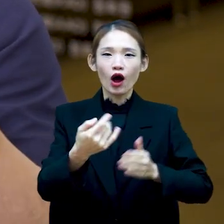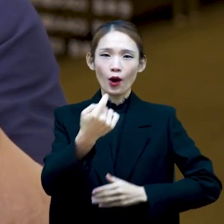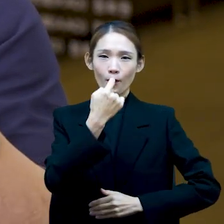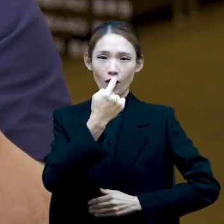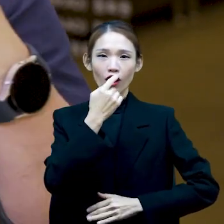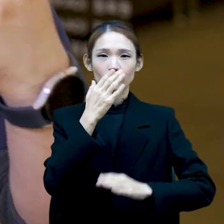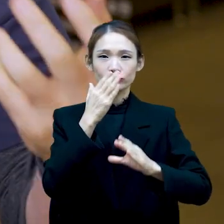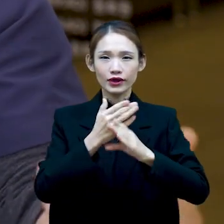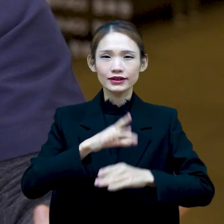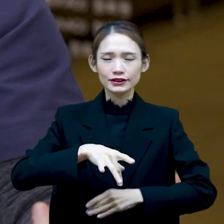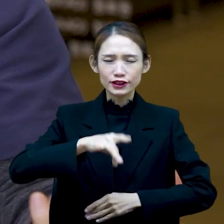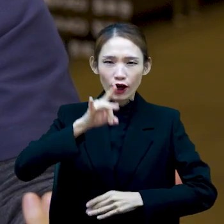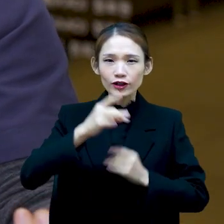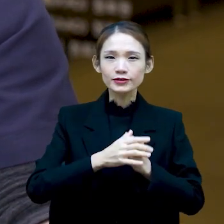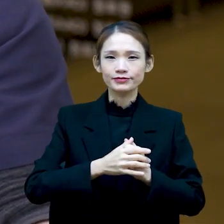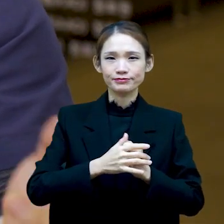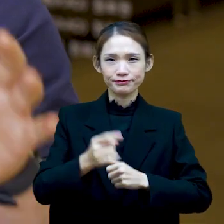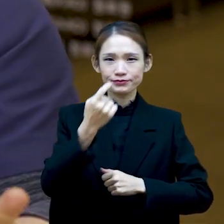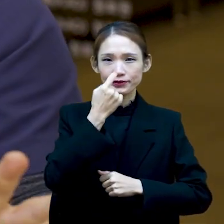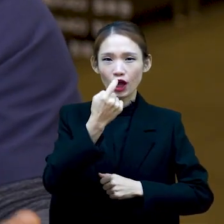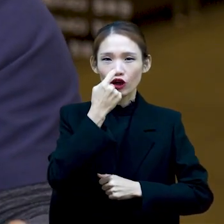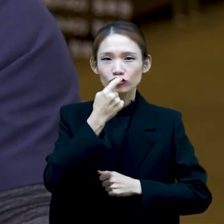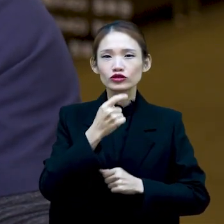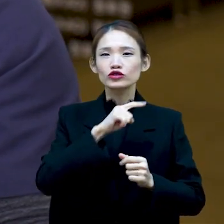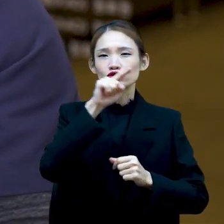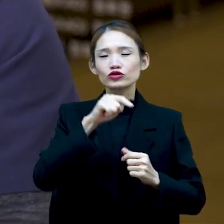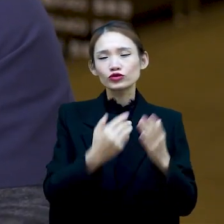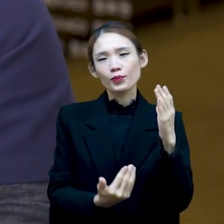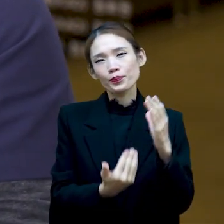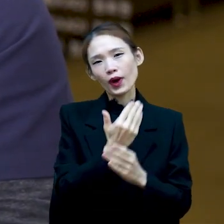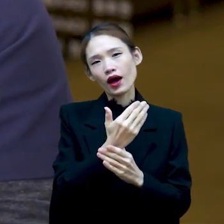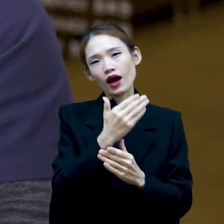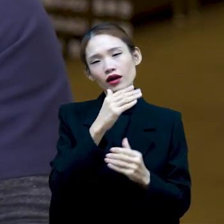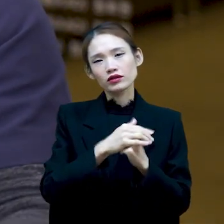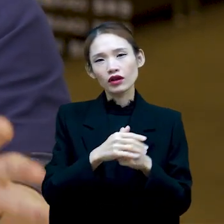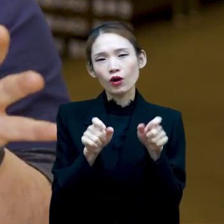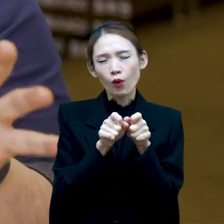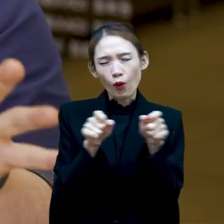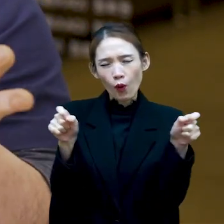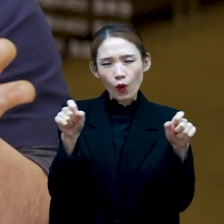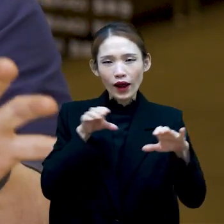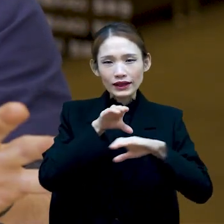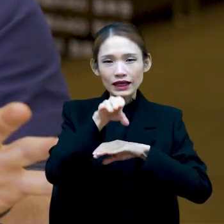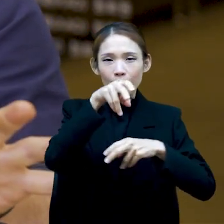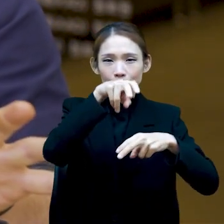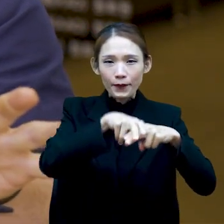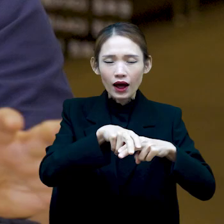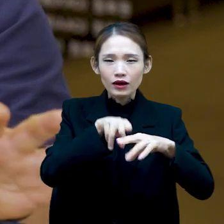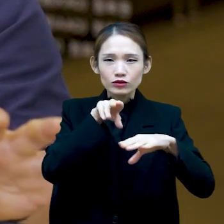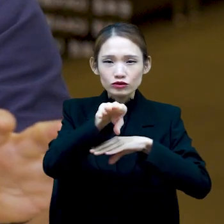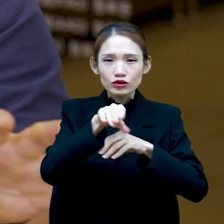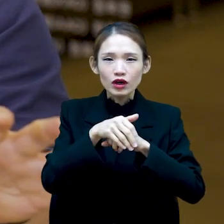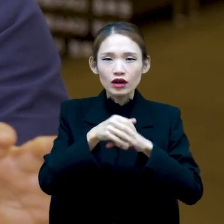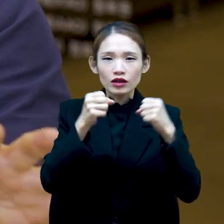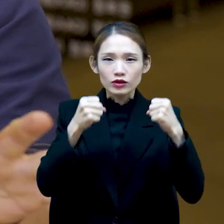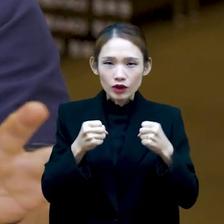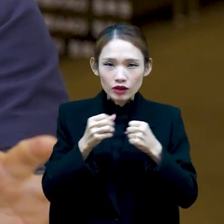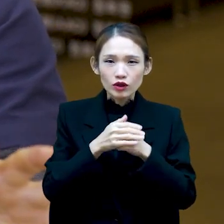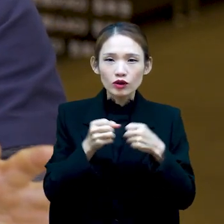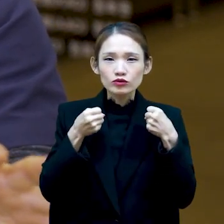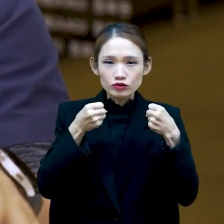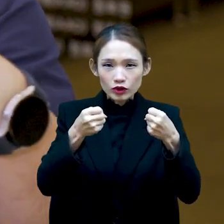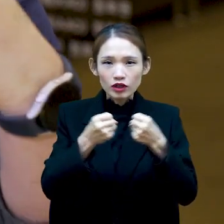이제 배우는데, 처음 서핑을 하는 사람에서 이게 많이 일어나는데 이제 우리가 오랜 시간 차를 타고 간 이후에 준비 운동도